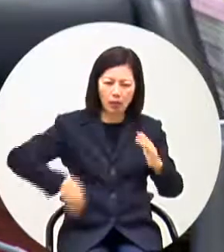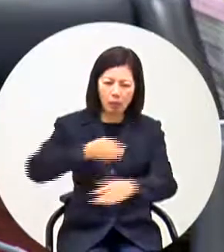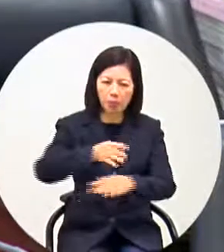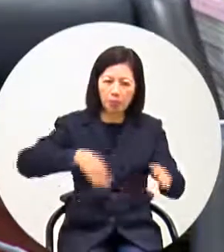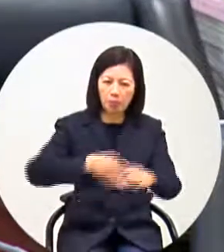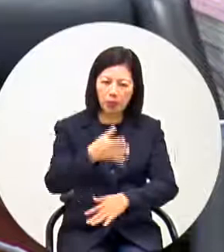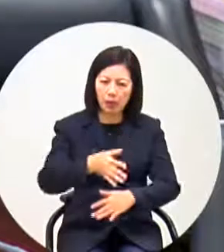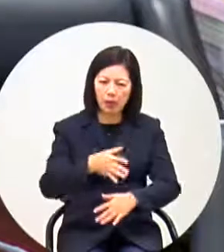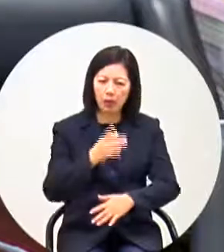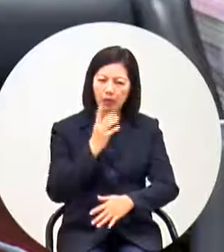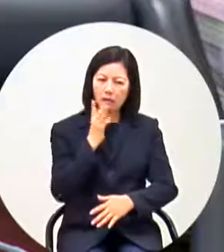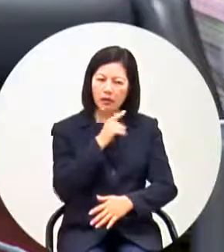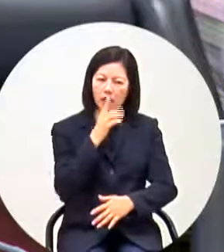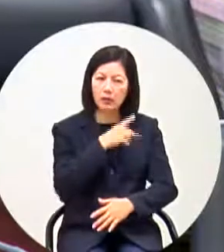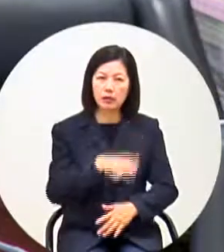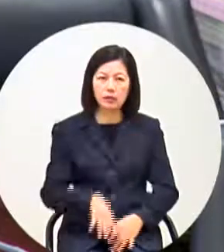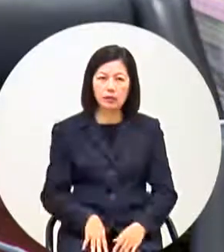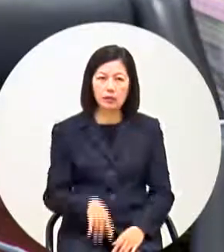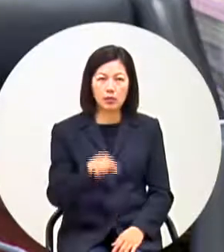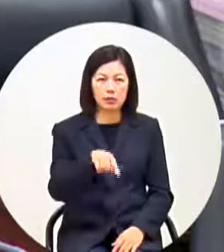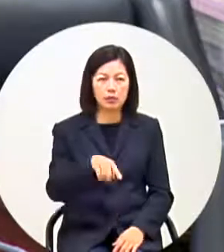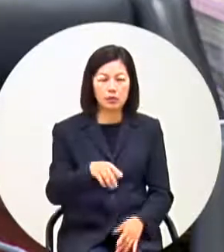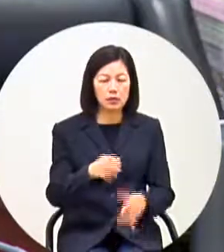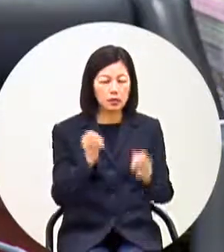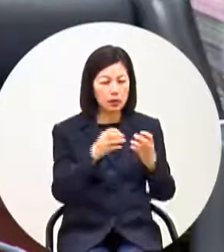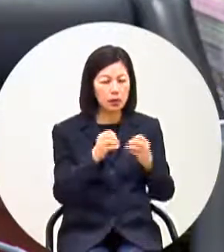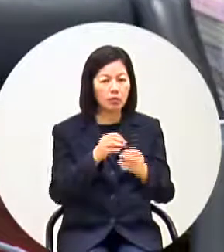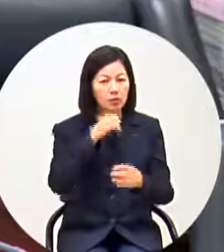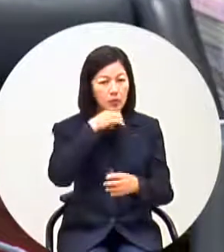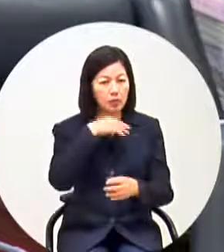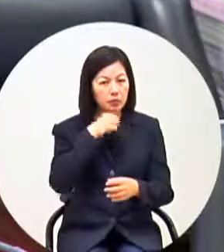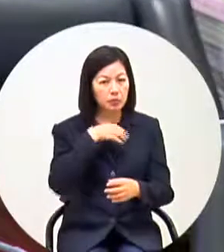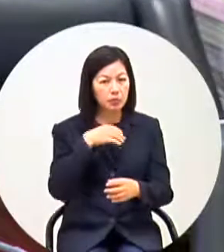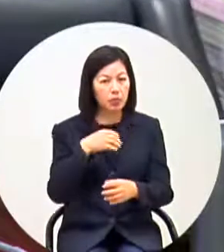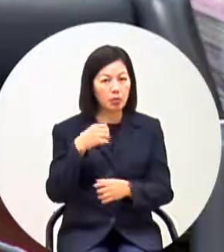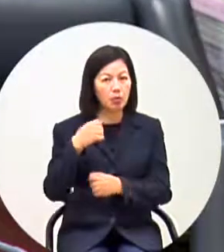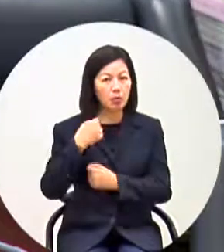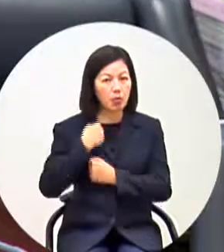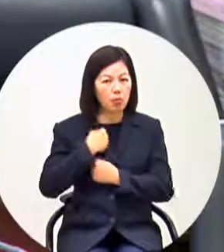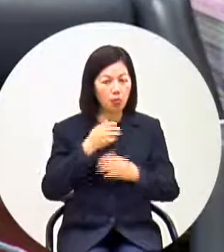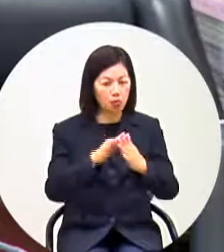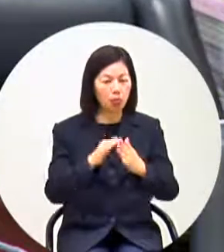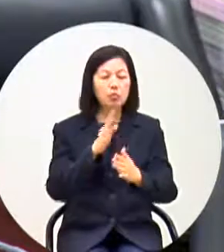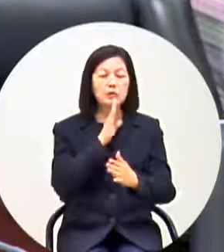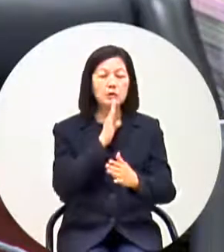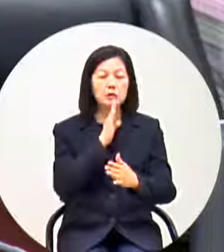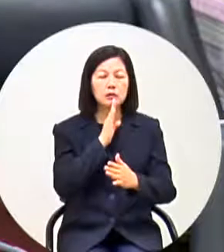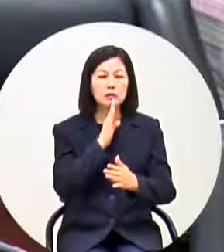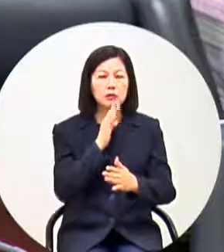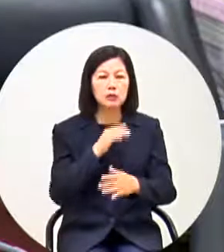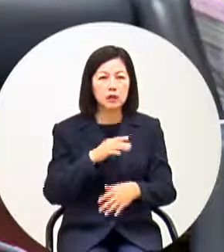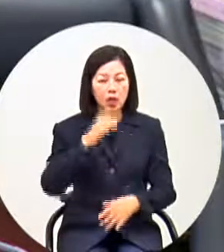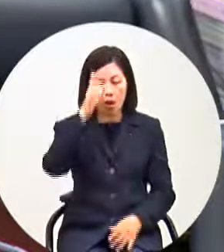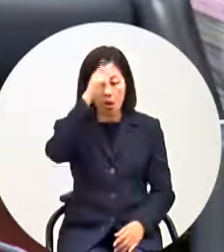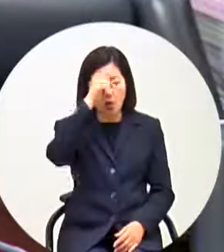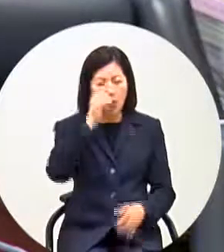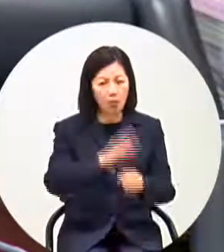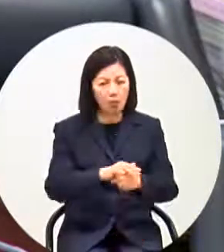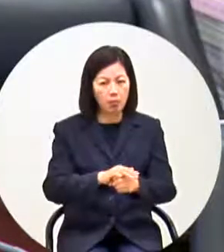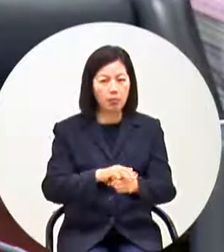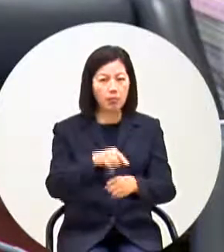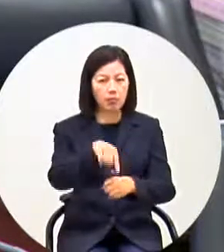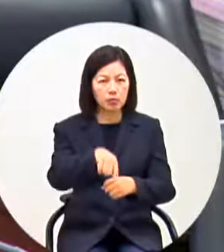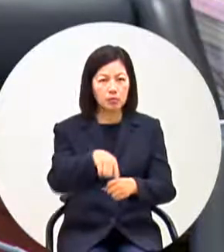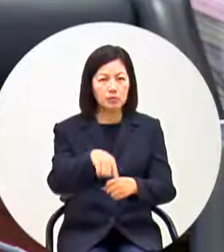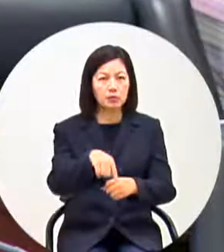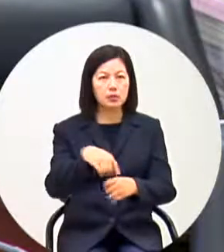哈、哦。那我觉得我们黄埔新村也可以适用哈、哦。那我觉得本席觉得